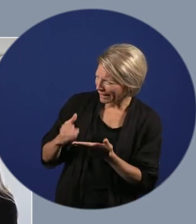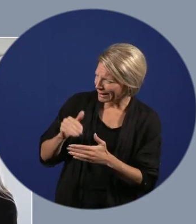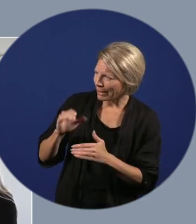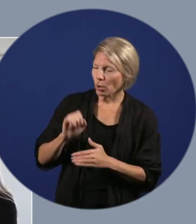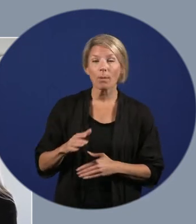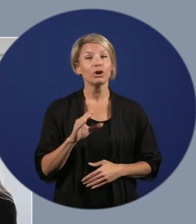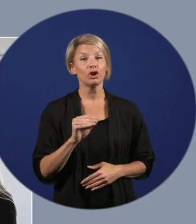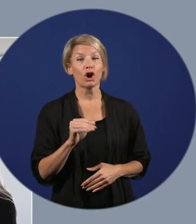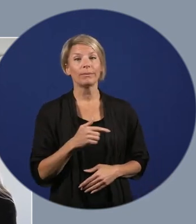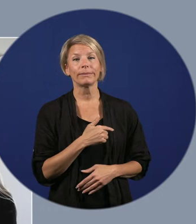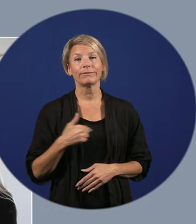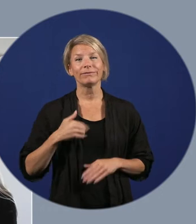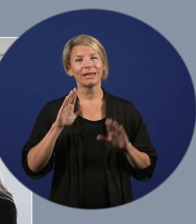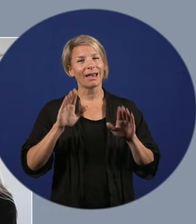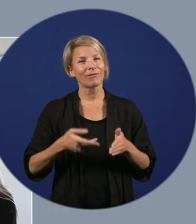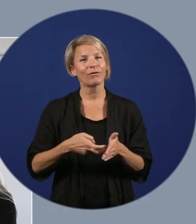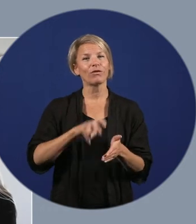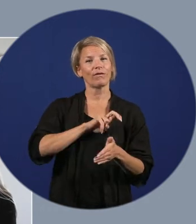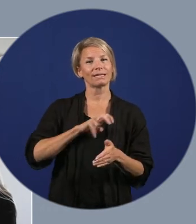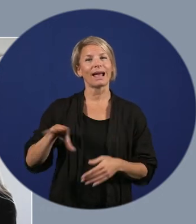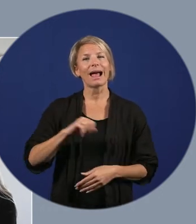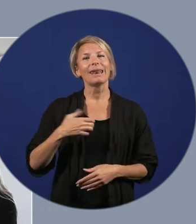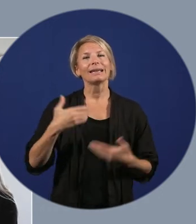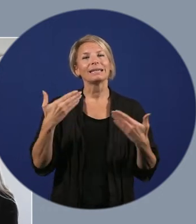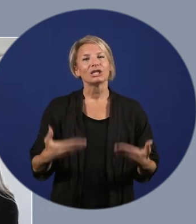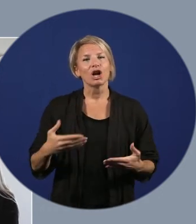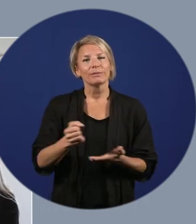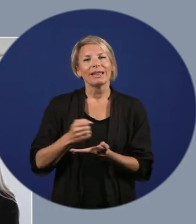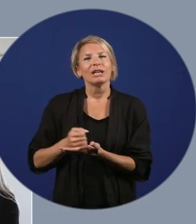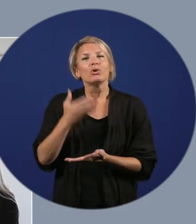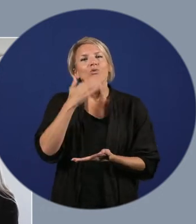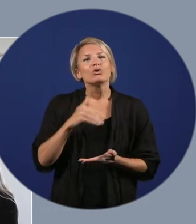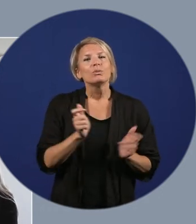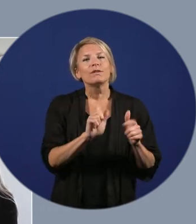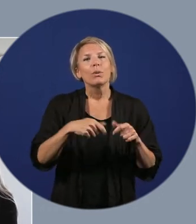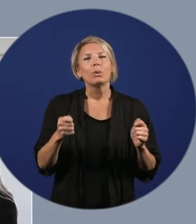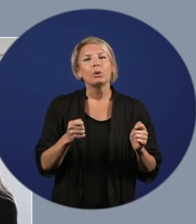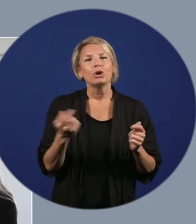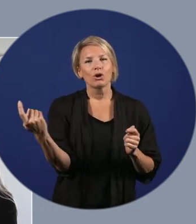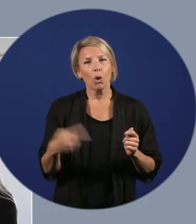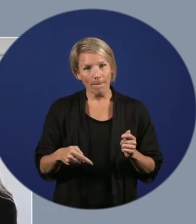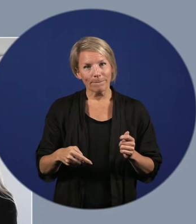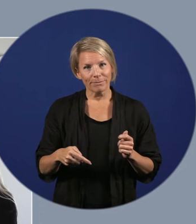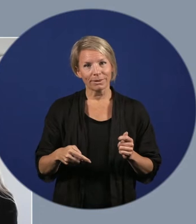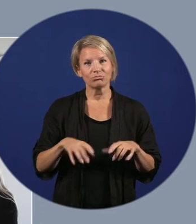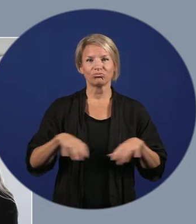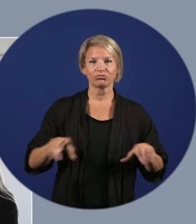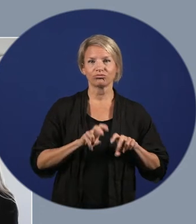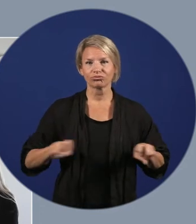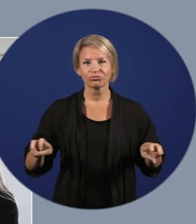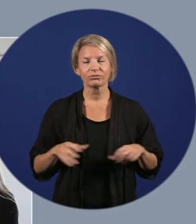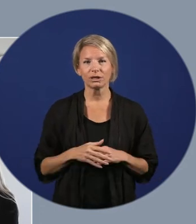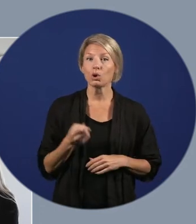vi alla, det var för 2 veckor sedan, då hade vi alla riksdagspartiernas ungdomsförbund samlade på scen. Någon var härifrån ön,